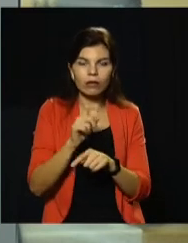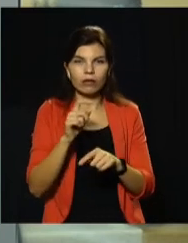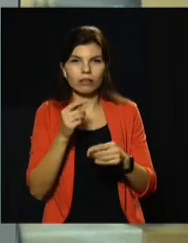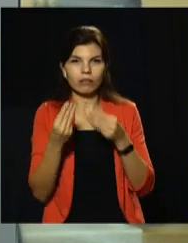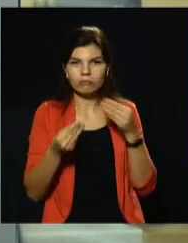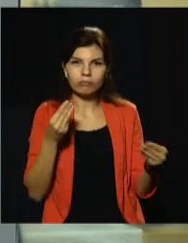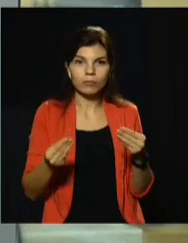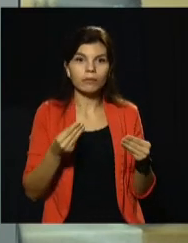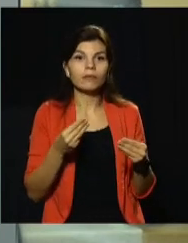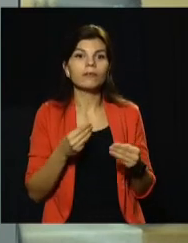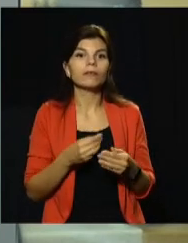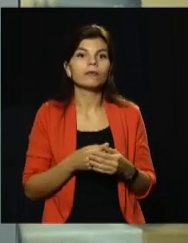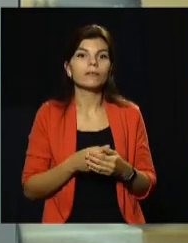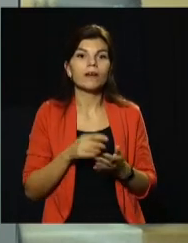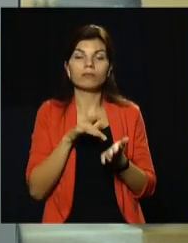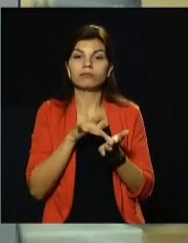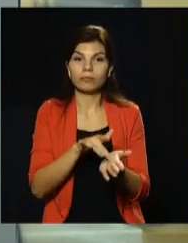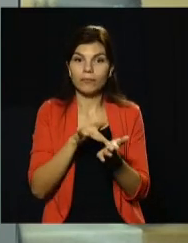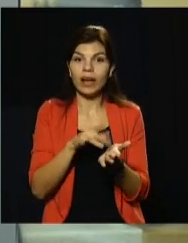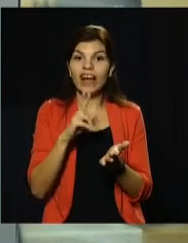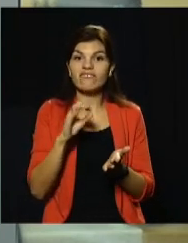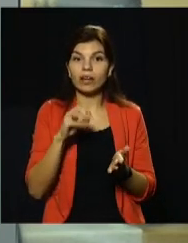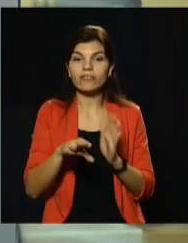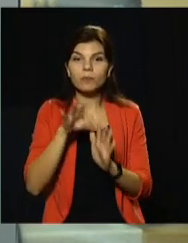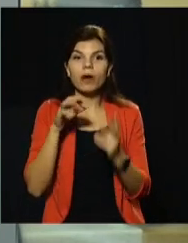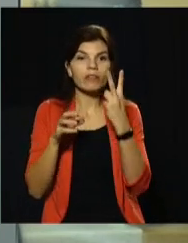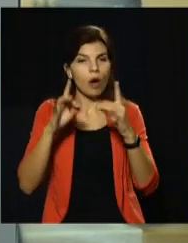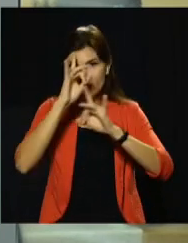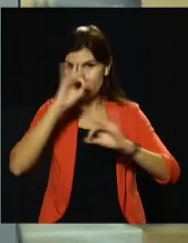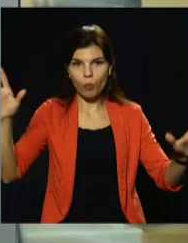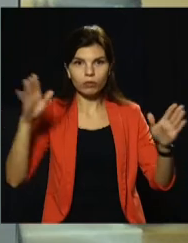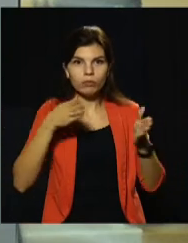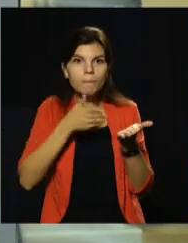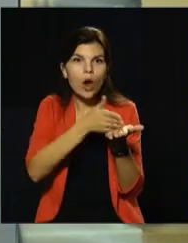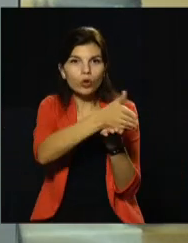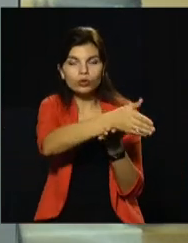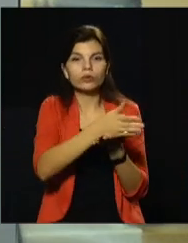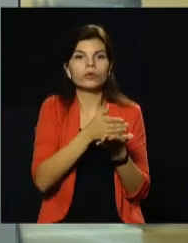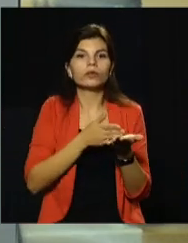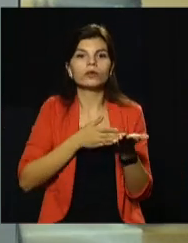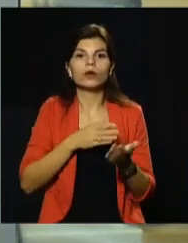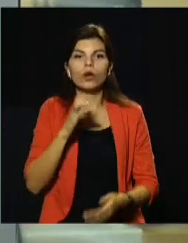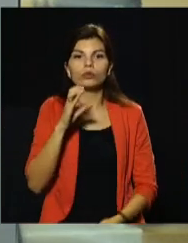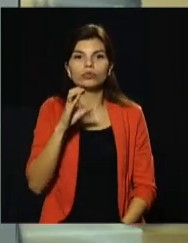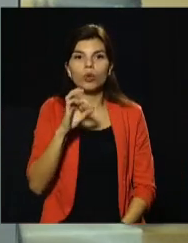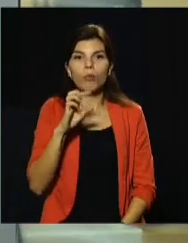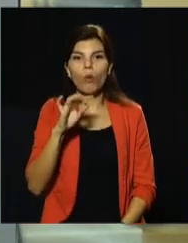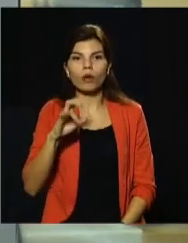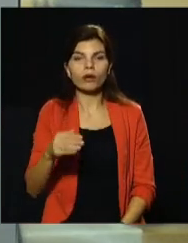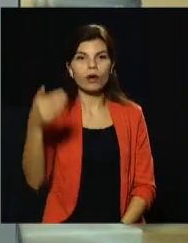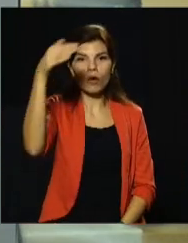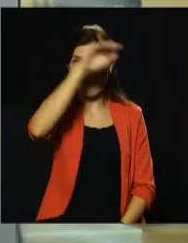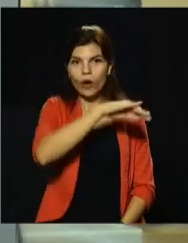застосунку допомагав сертифікований гід. Для квесту обрали два популярні маршрути – Соборну гору, де височіє Преображенський собор,